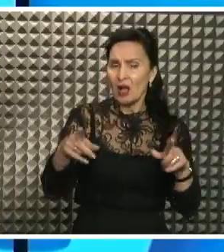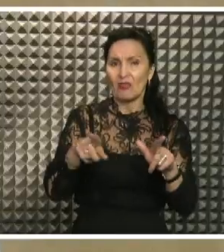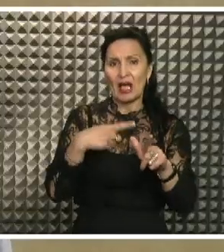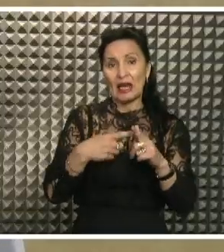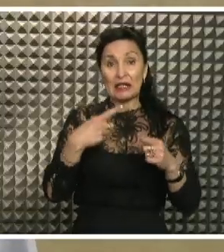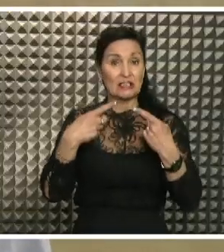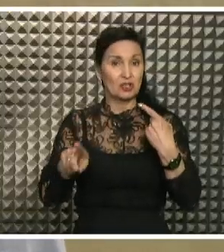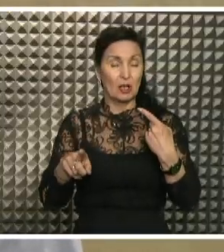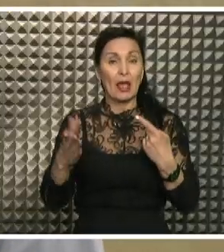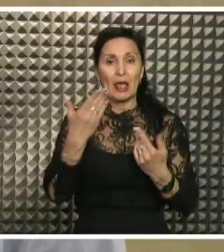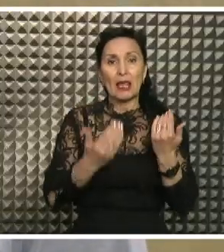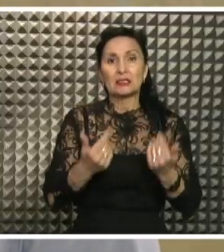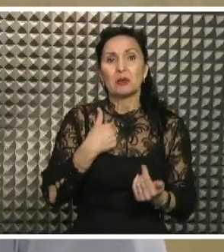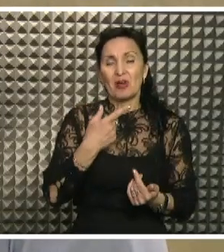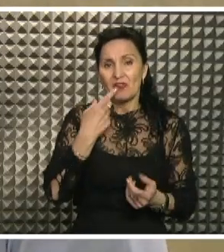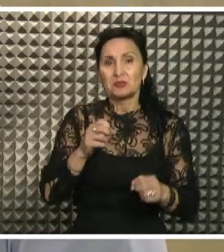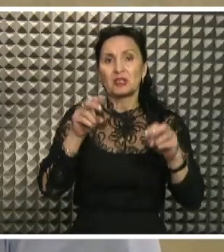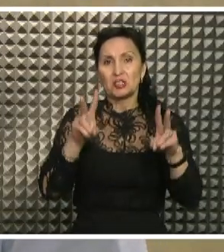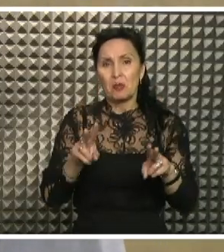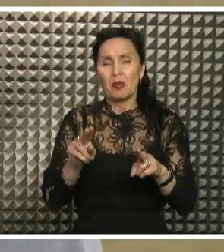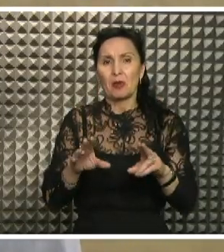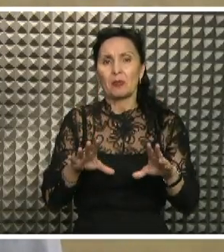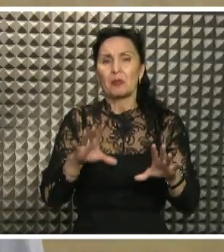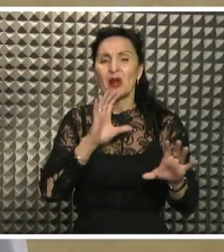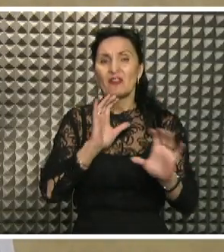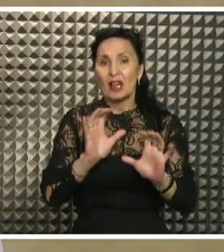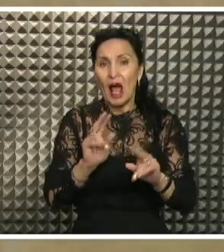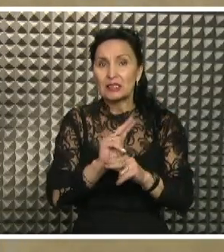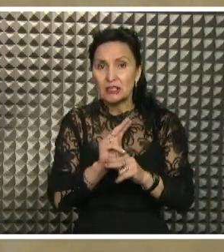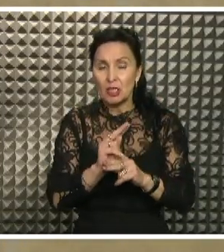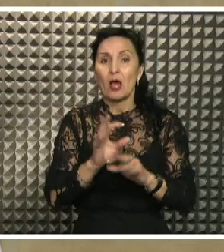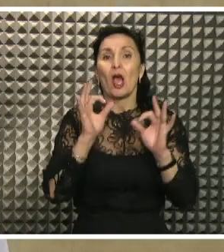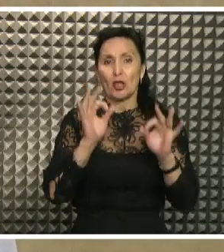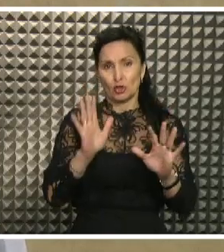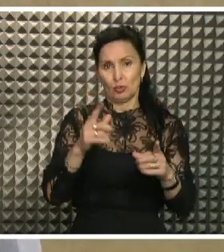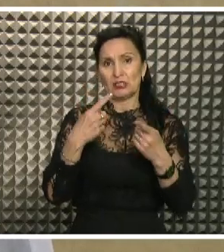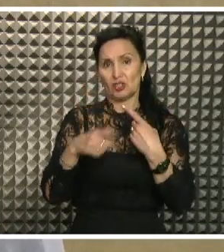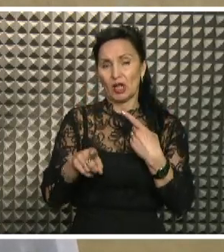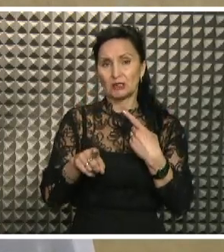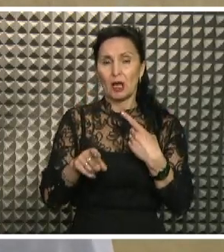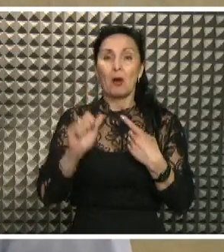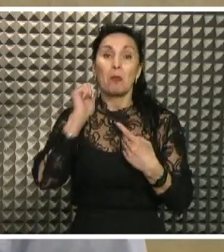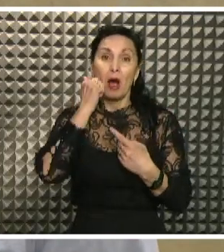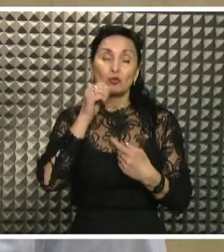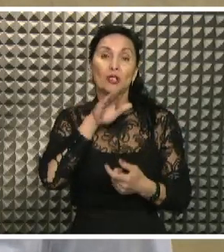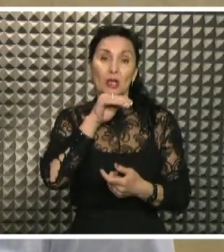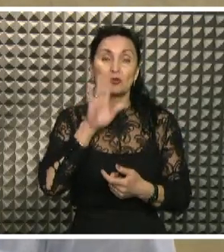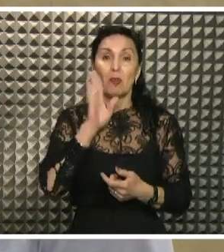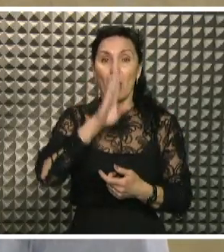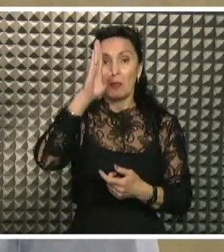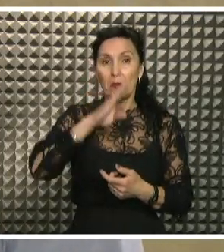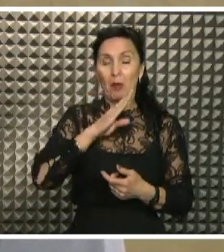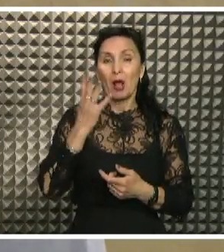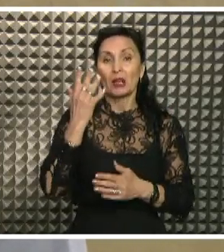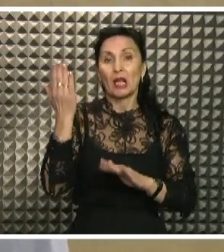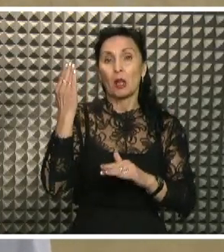различаться? Если мы говорим о специфической профилактике респираторных инфекций, она, конечно, будет различаться. Просто бабушки и дедушки, мама и папа, они уже